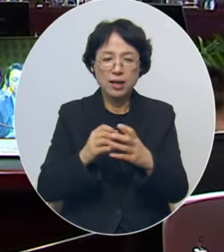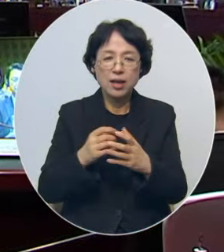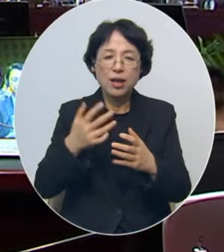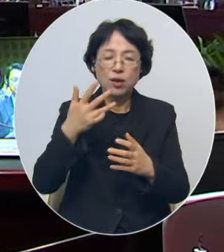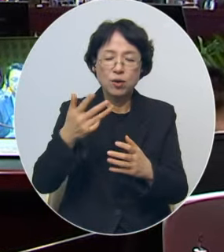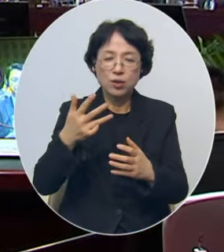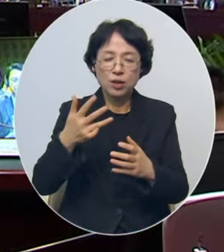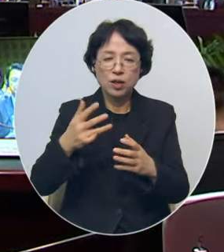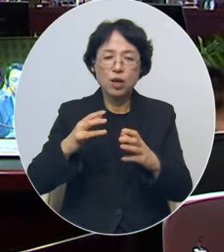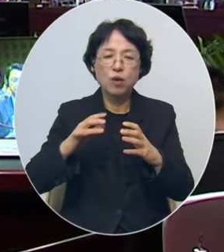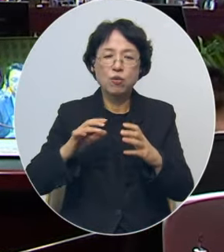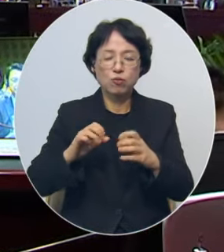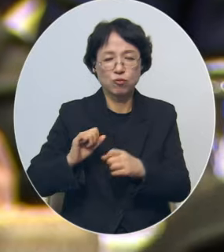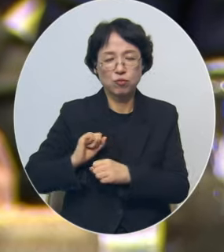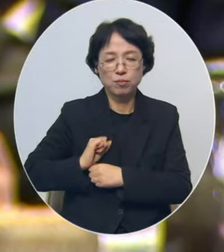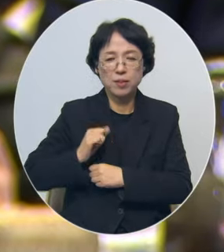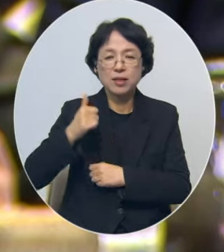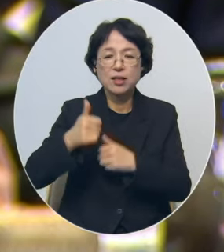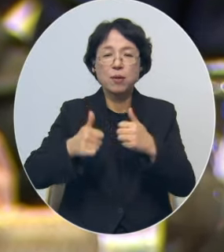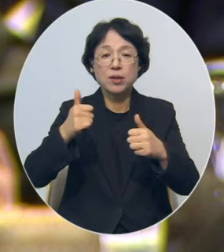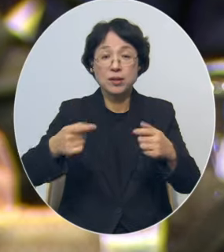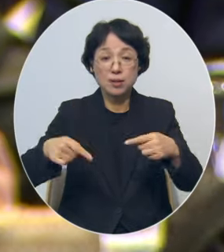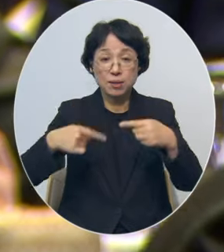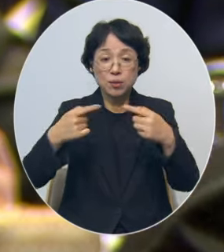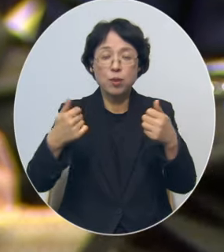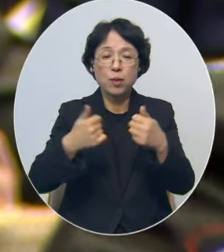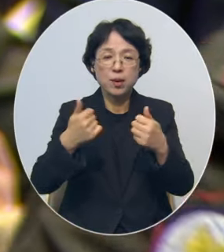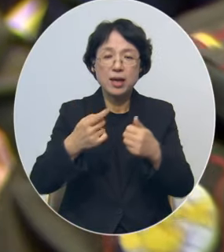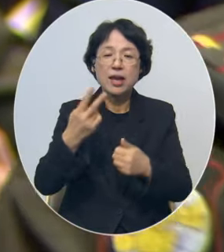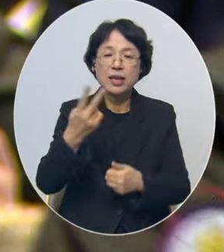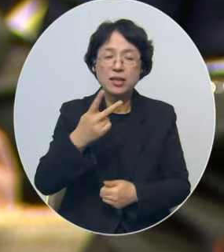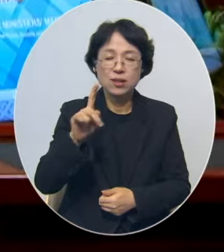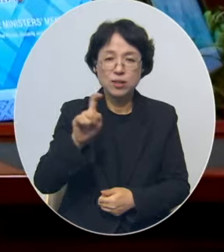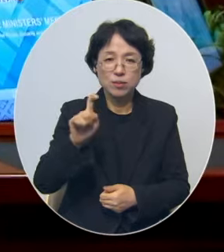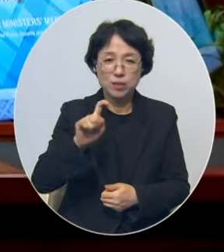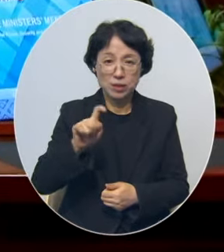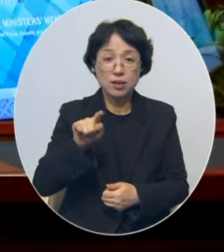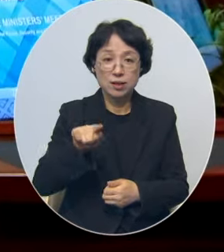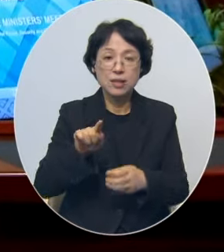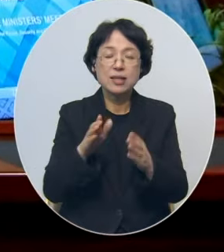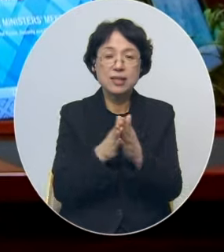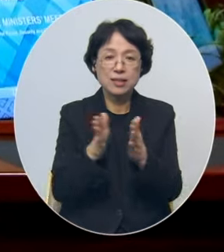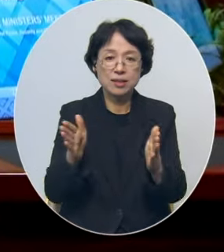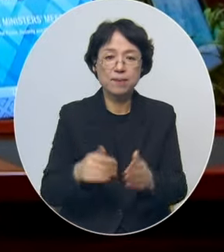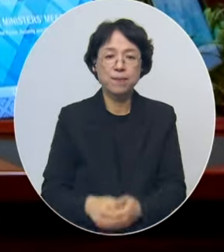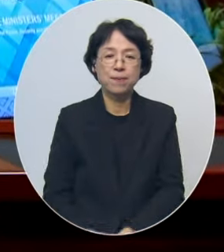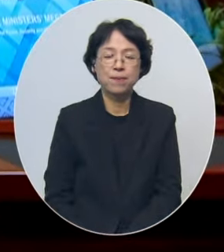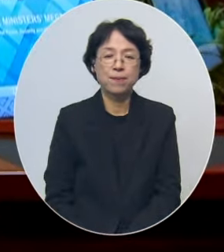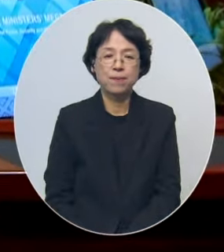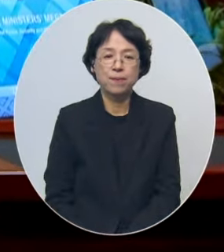등이 참가하는 아세안 주도의 연예 회의체로 2010년 출범했습니다 KTV 김연합